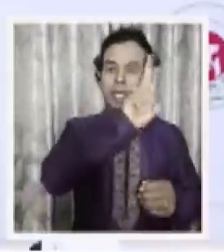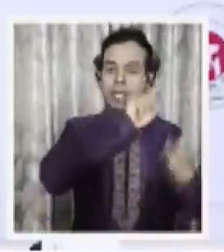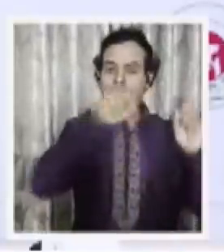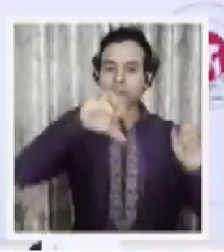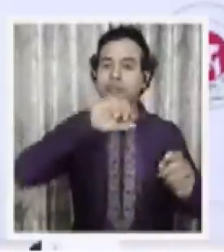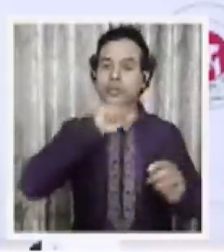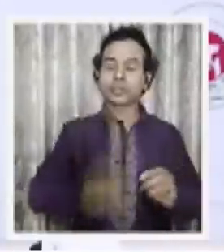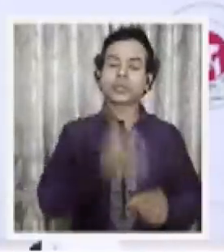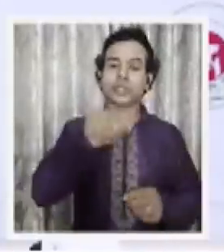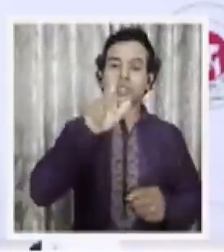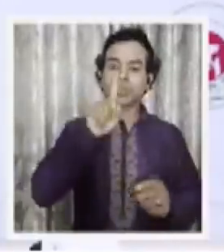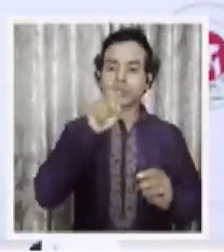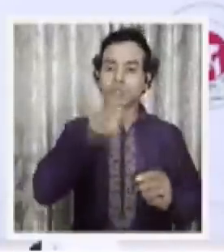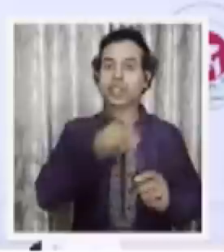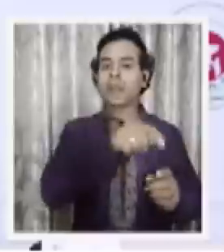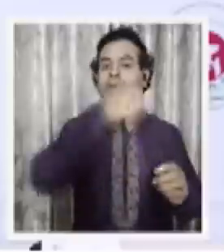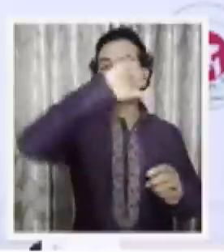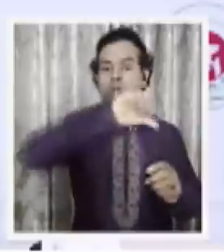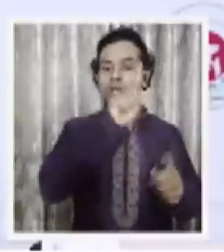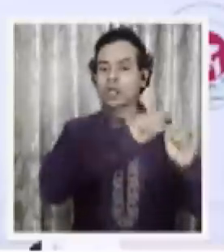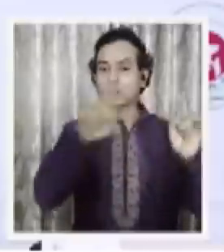71 থেকে 80 বছর 6 জন, 81 থেকে 90 বছর 1 জন এবং